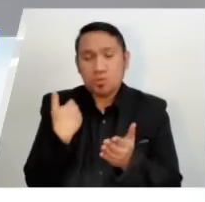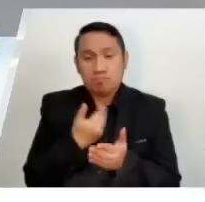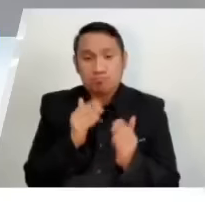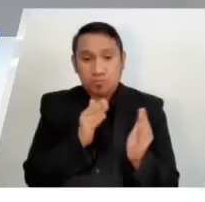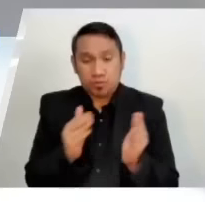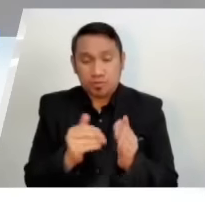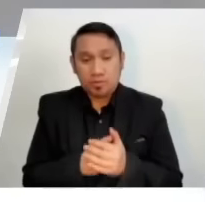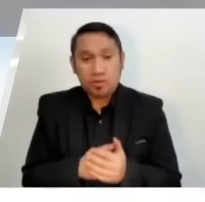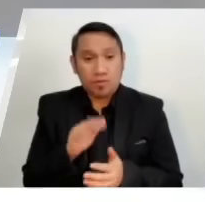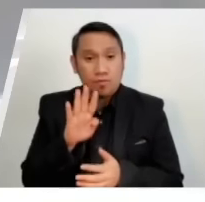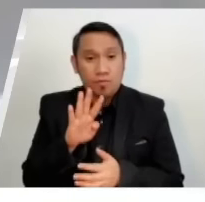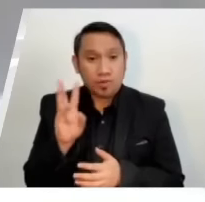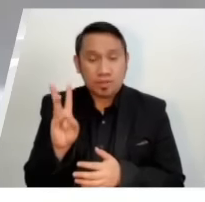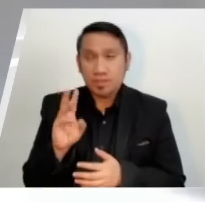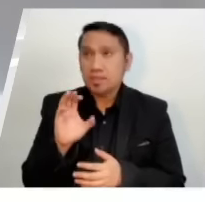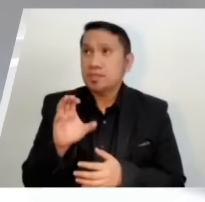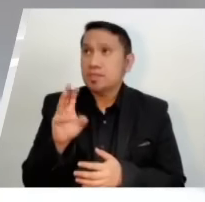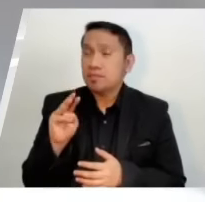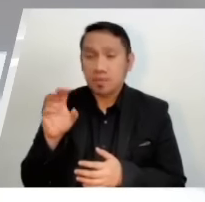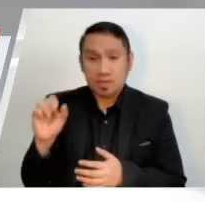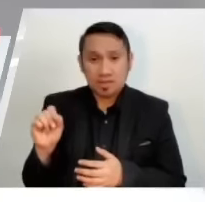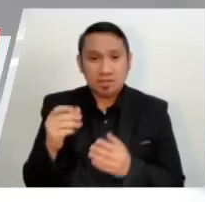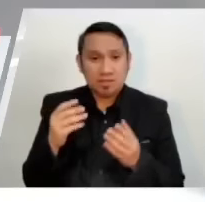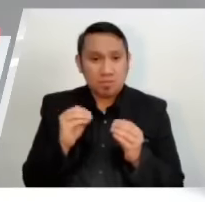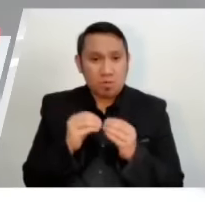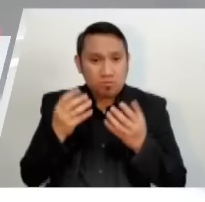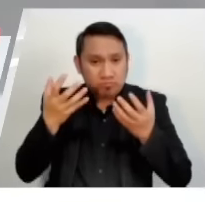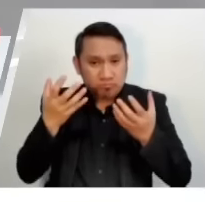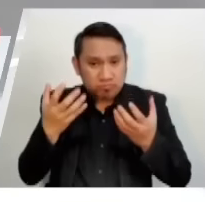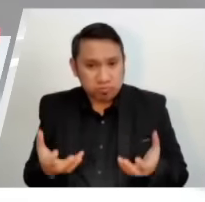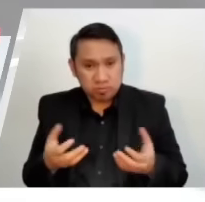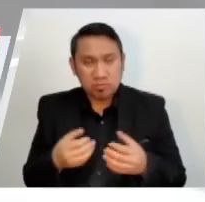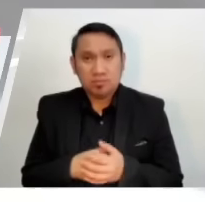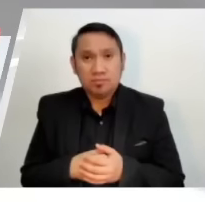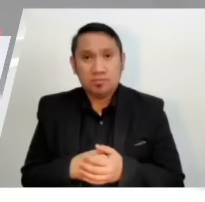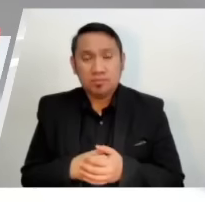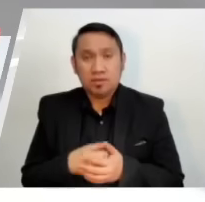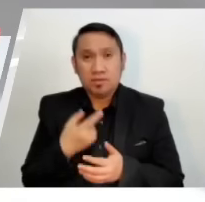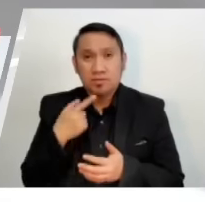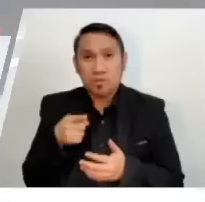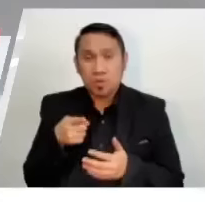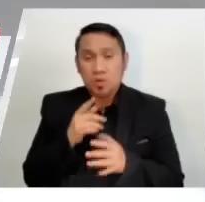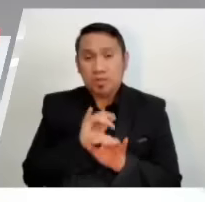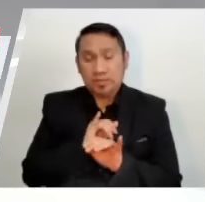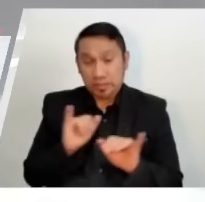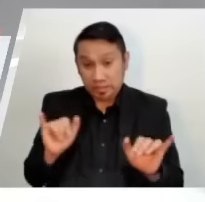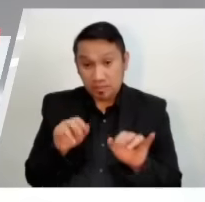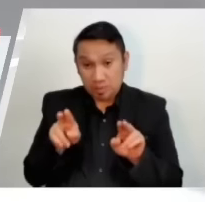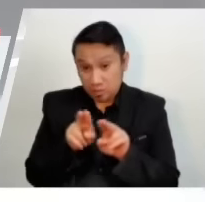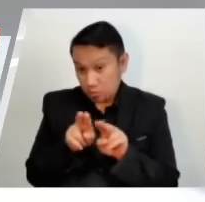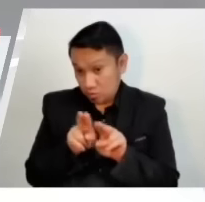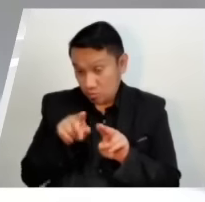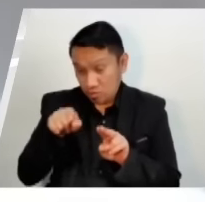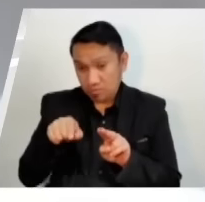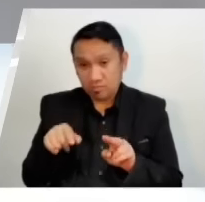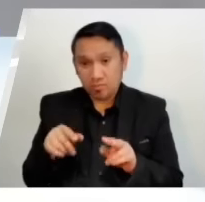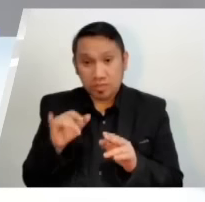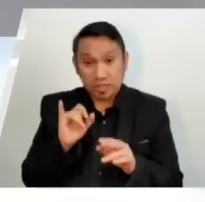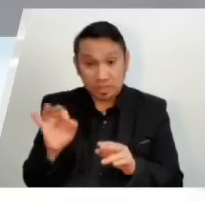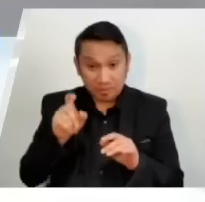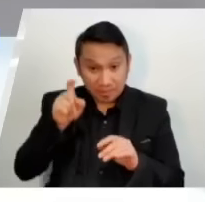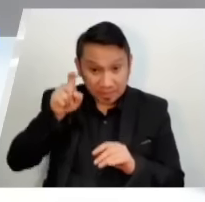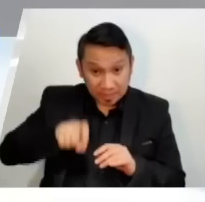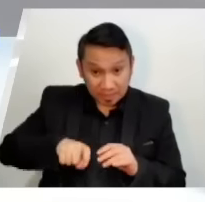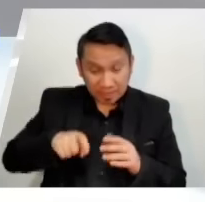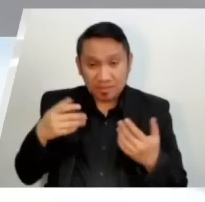CMS medyo mabigat po para sa amin para ma-maintain itong normal na service level. Kung kailanganin talaga magkaroon ng